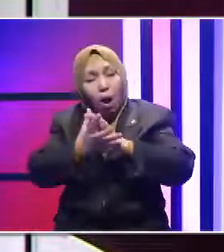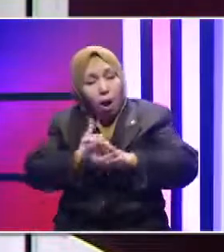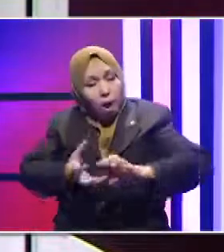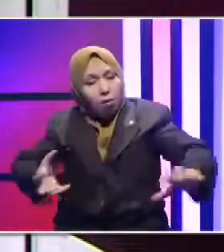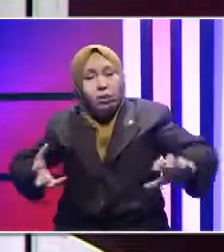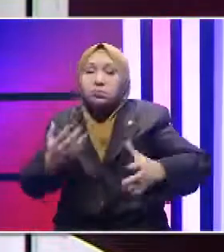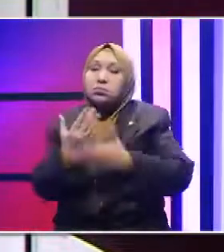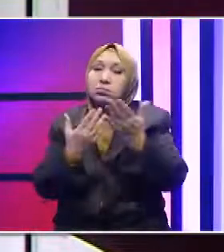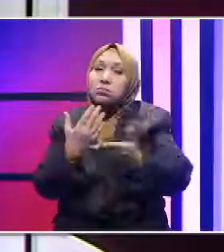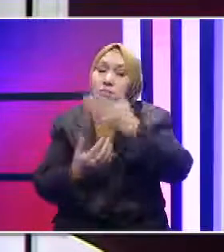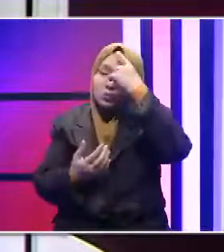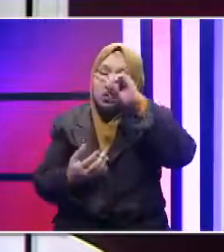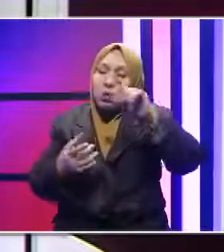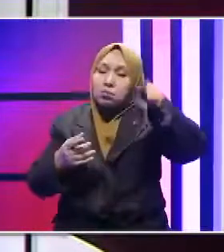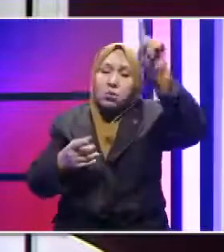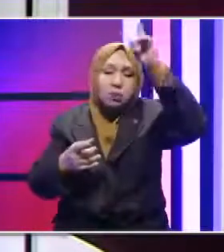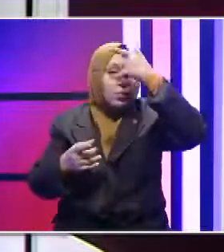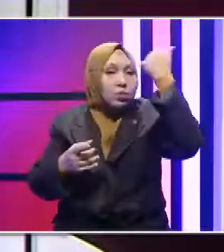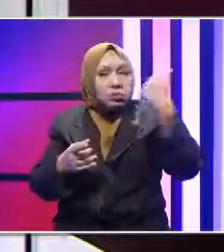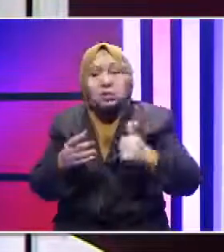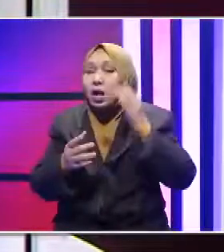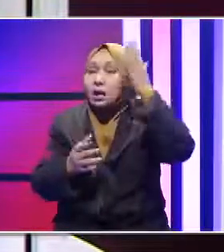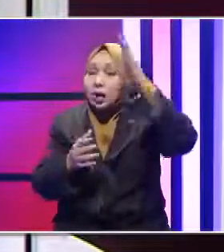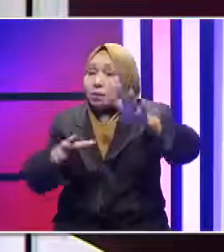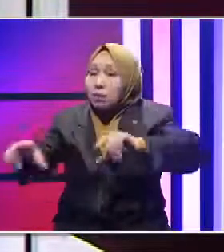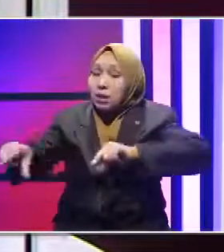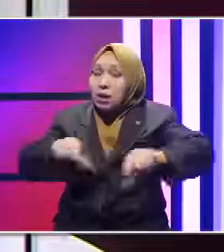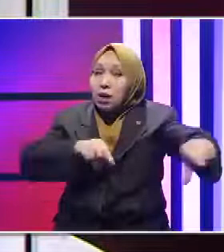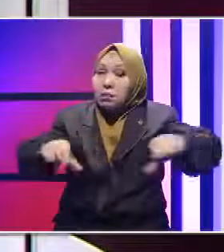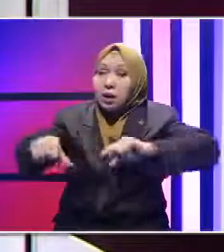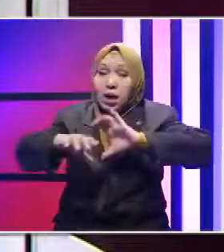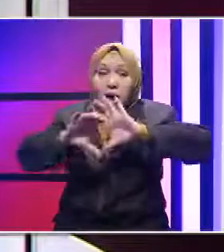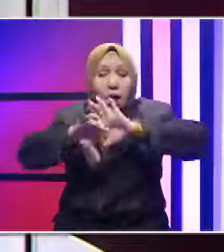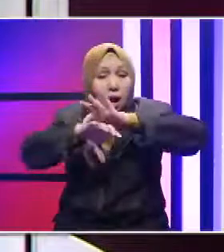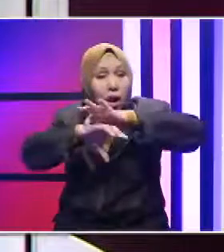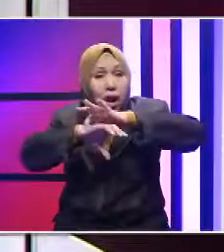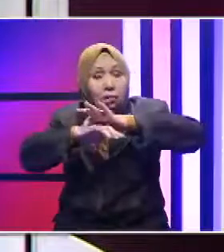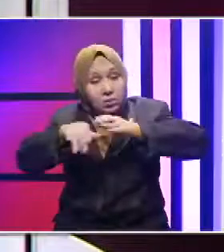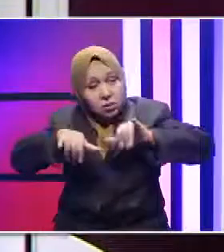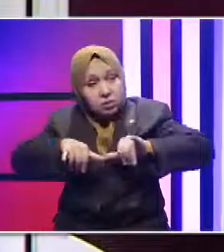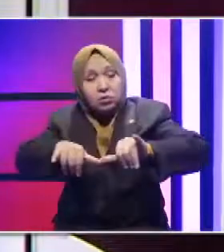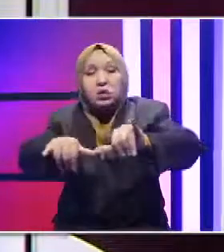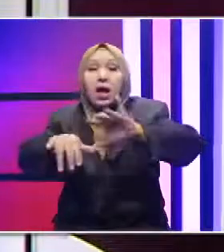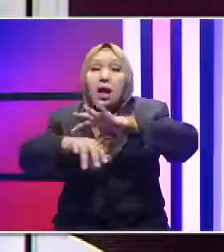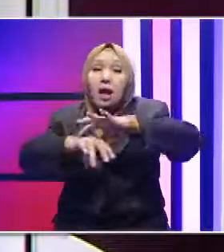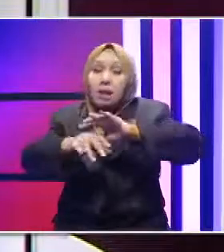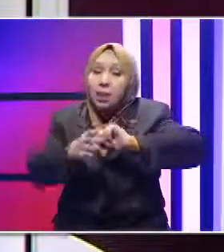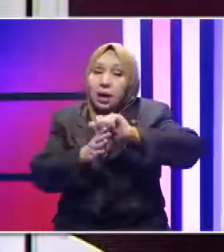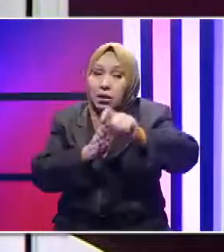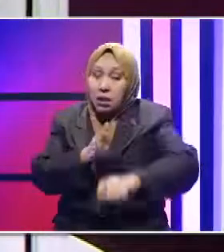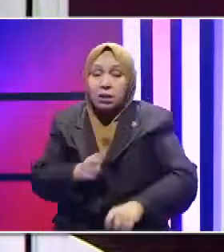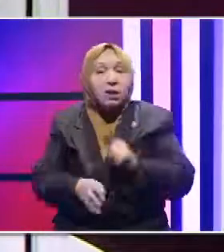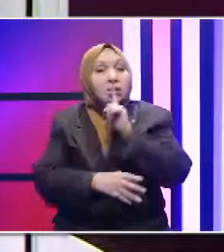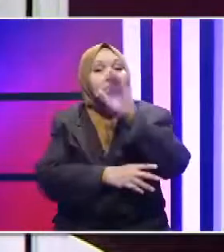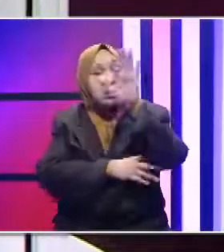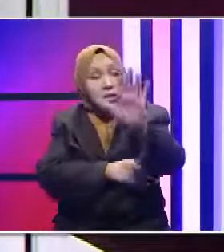bagi Allah Subhanahu Wa Taala kerana ia akan bergerak kepada alam seterusnya, iaitu alam akhirat yang dijanjikan.